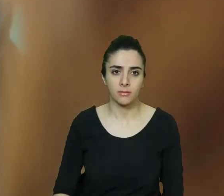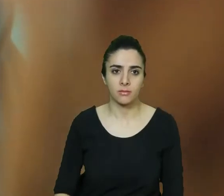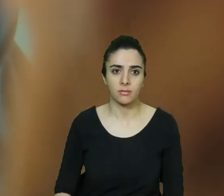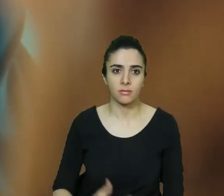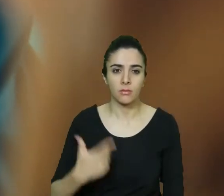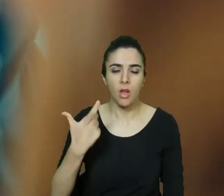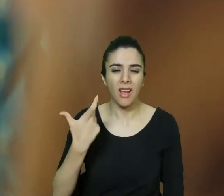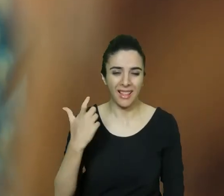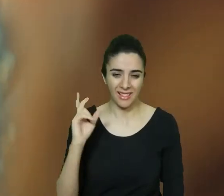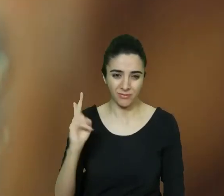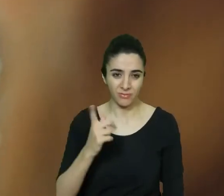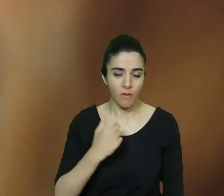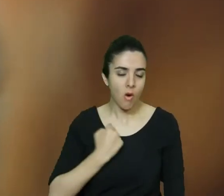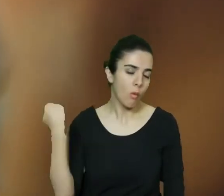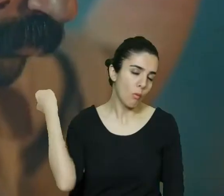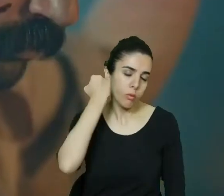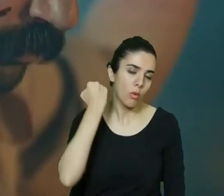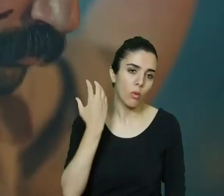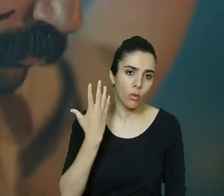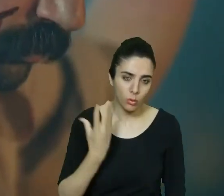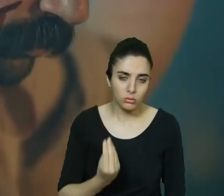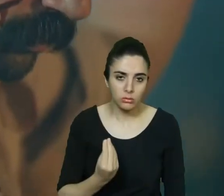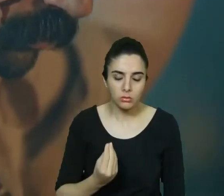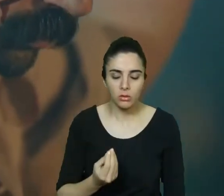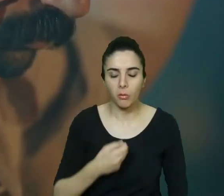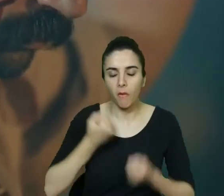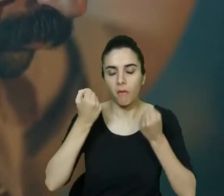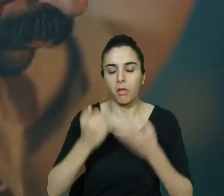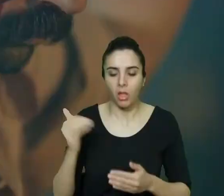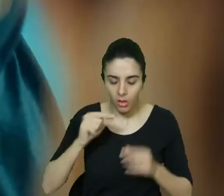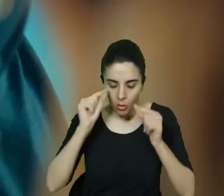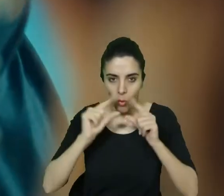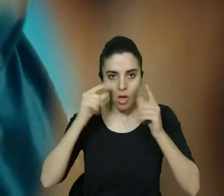Silahın dipçiyle boynumun köküne vurduydu. Gözüm burada açtım.